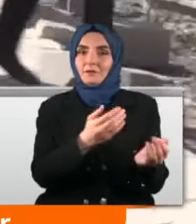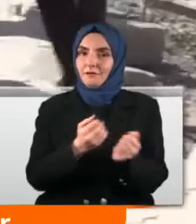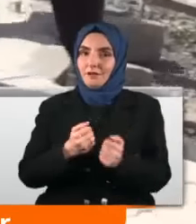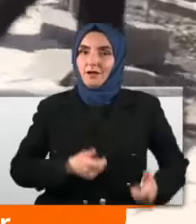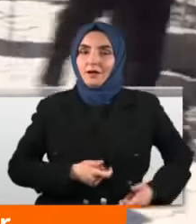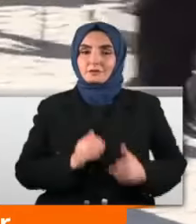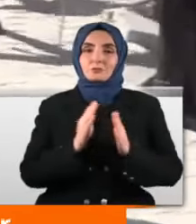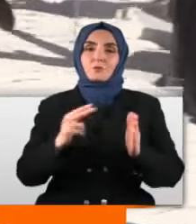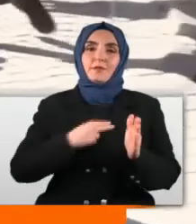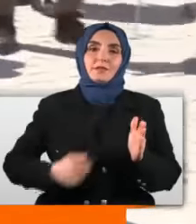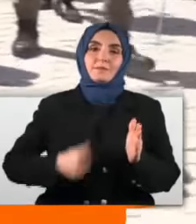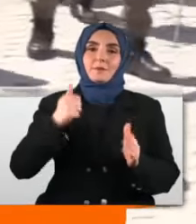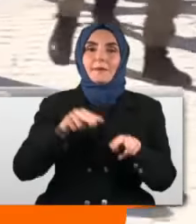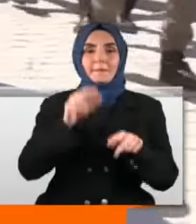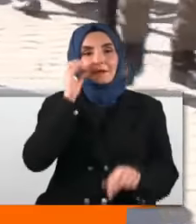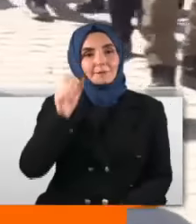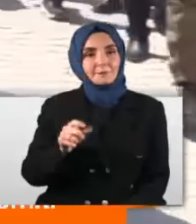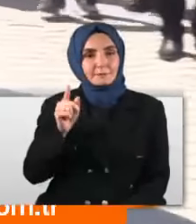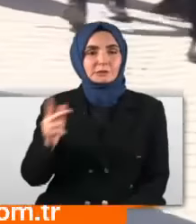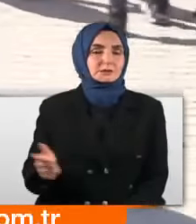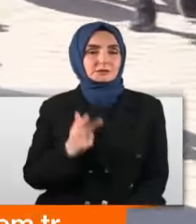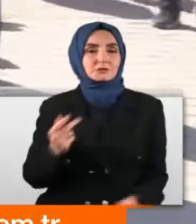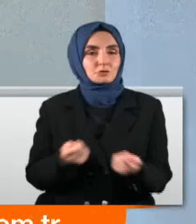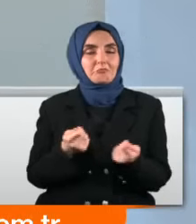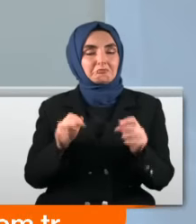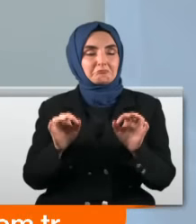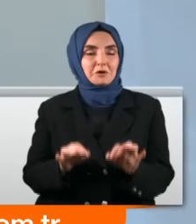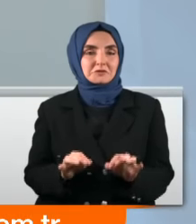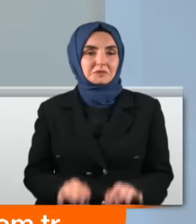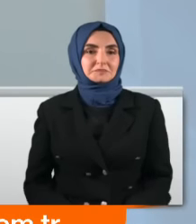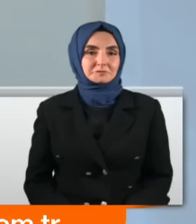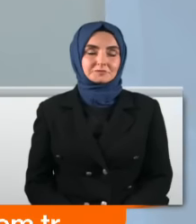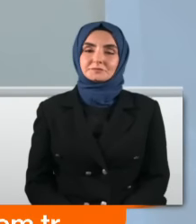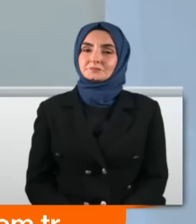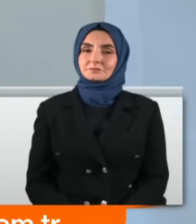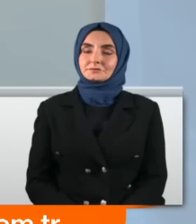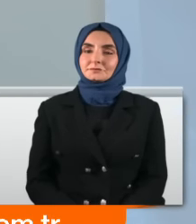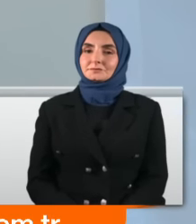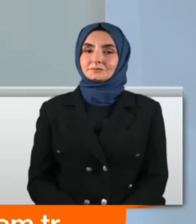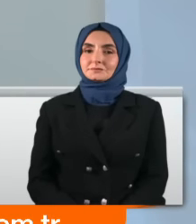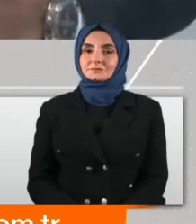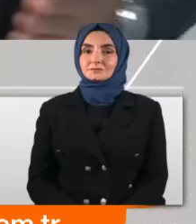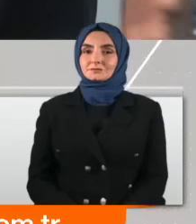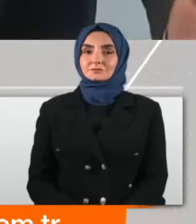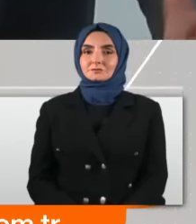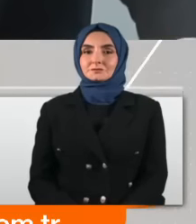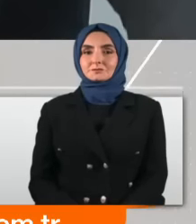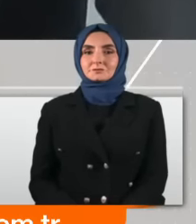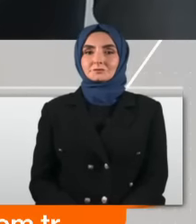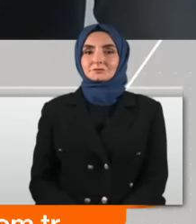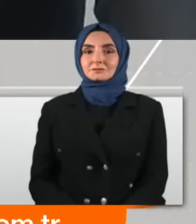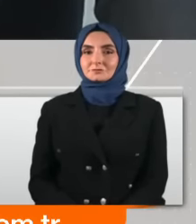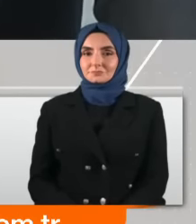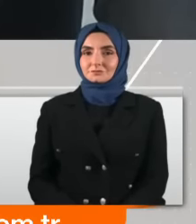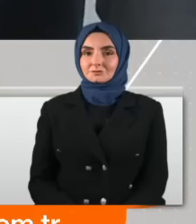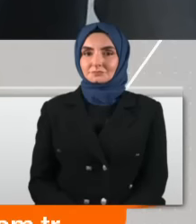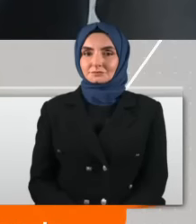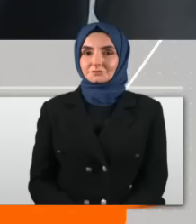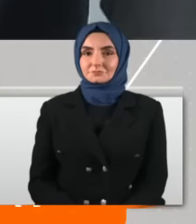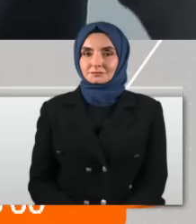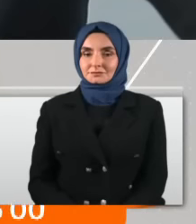Başkanı Mehmet Öntürk ise hızla çalışmalara başladı. YSK zaten hukuki olarak kararını vermiştir ve